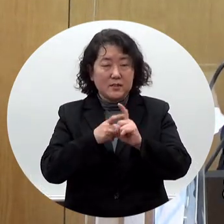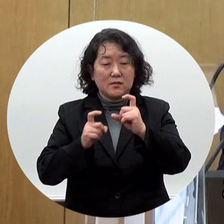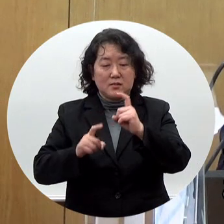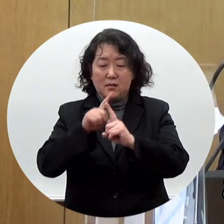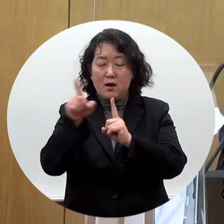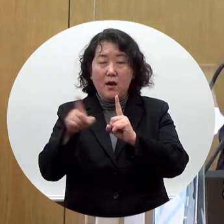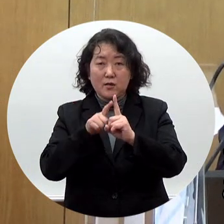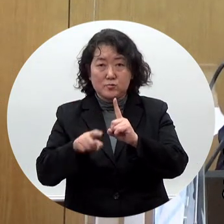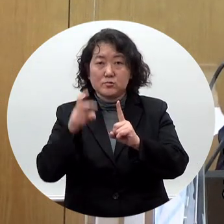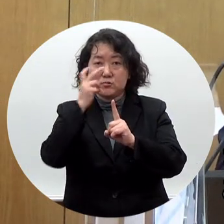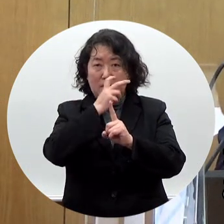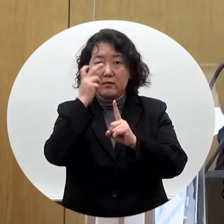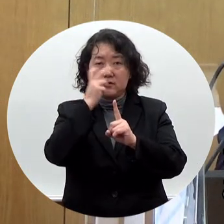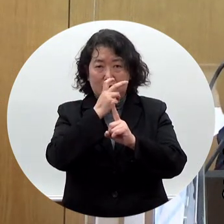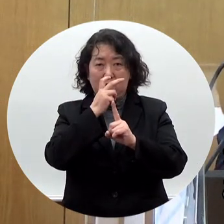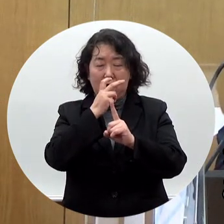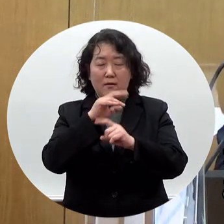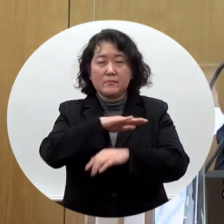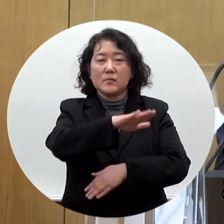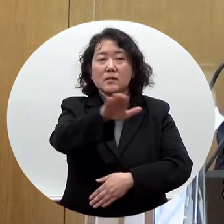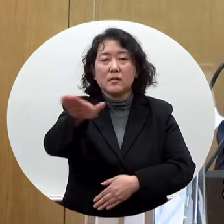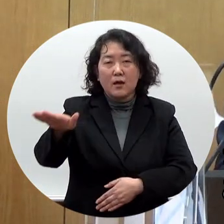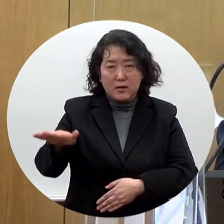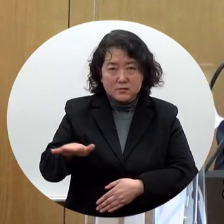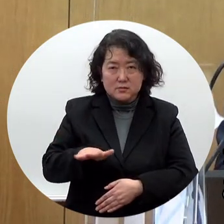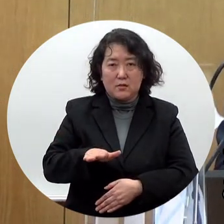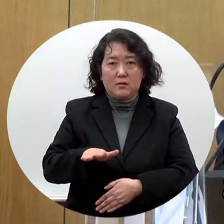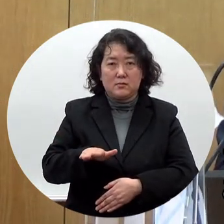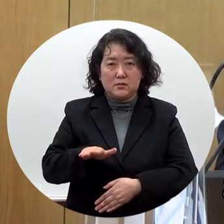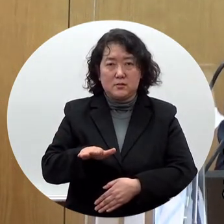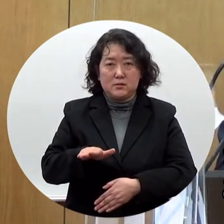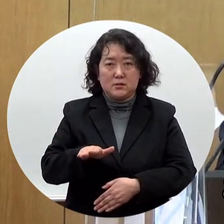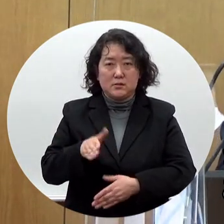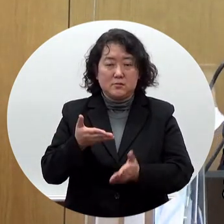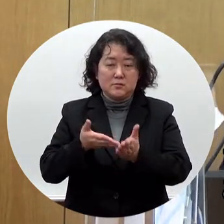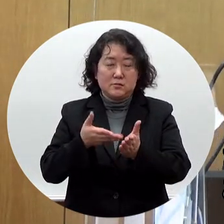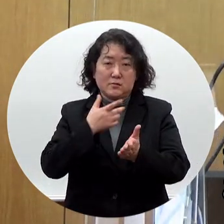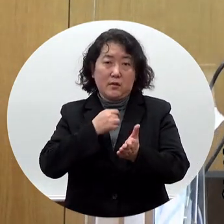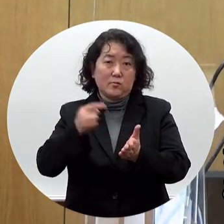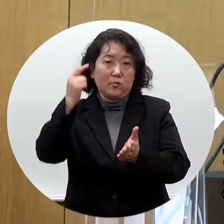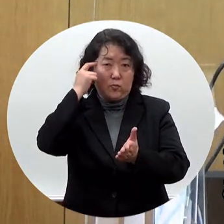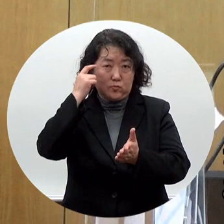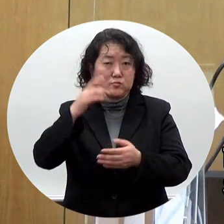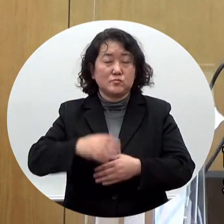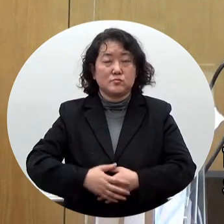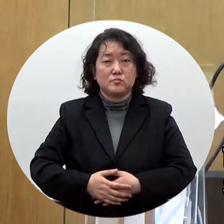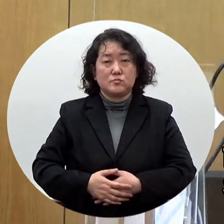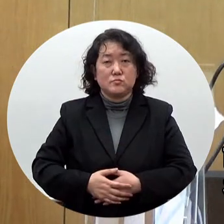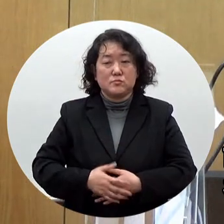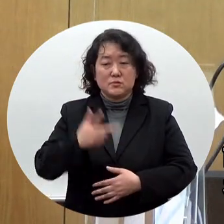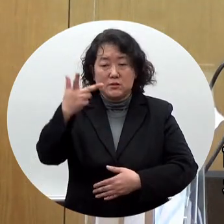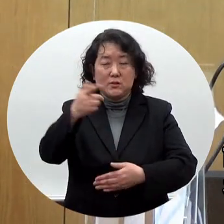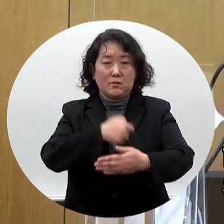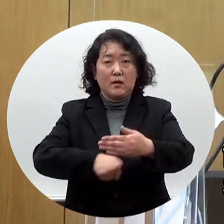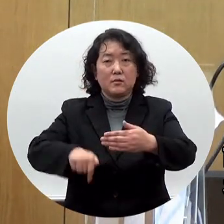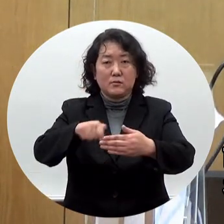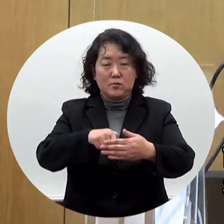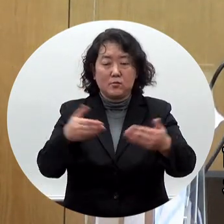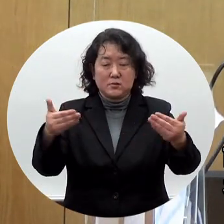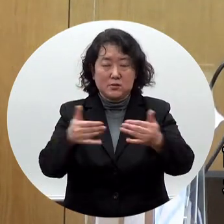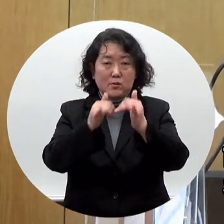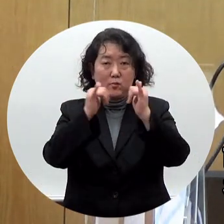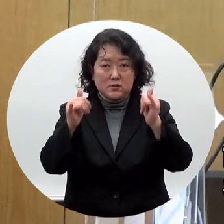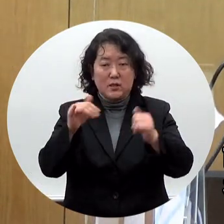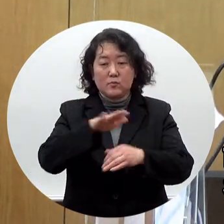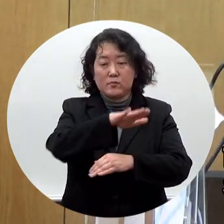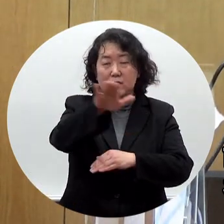検査につきましても、皆さんにお示しをしておきたいと思います。市内の事業者の